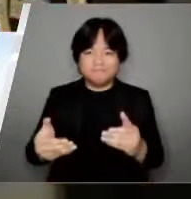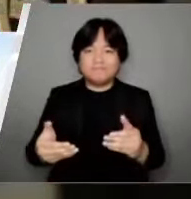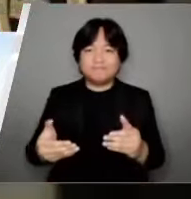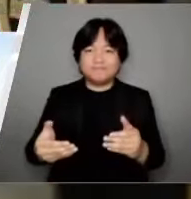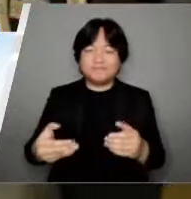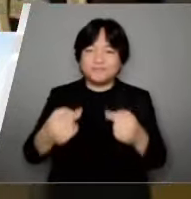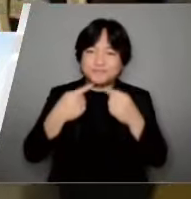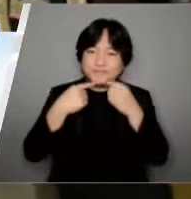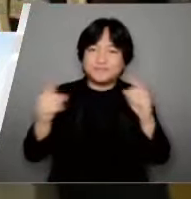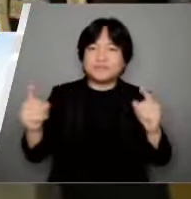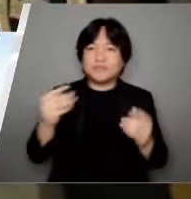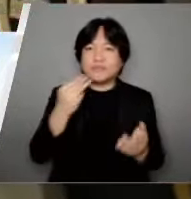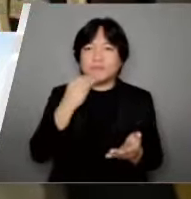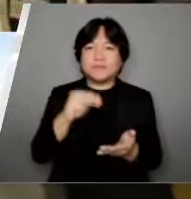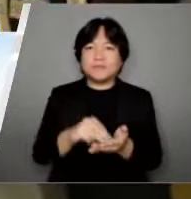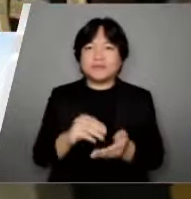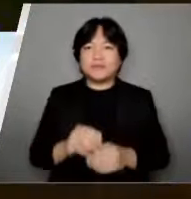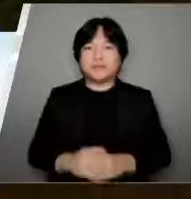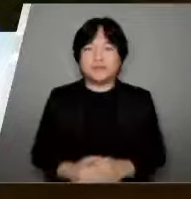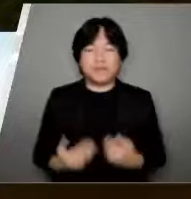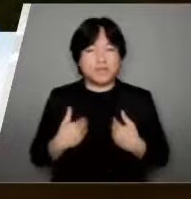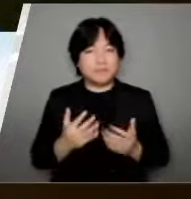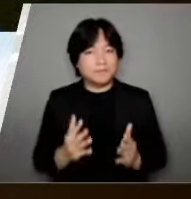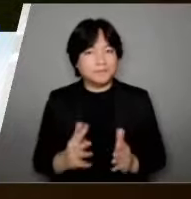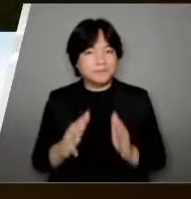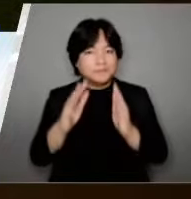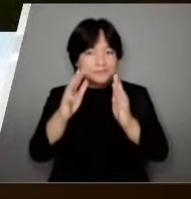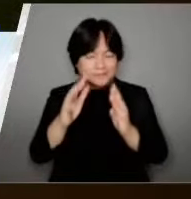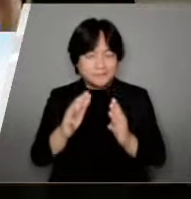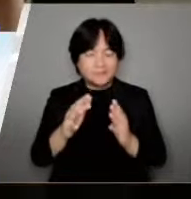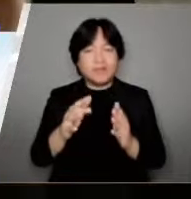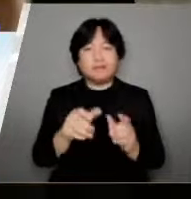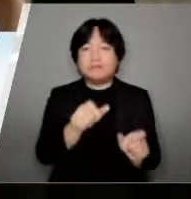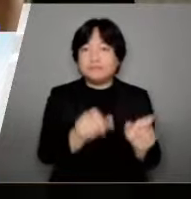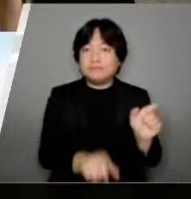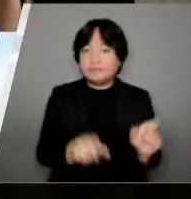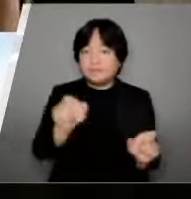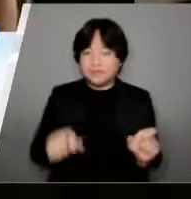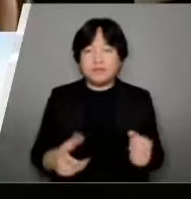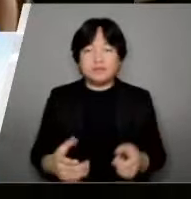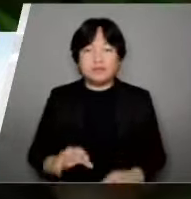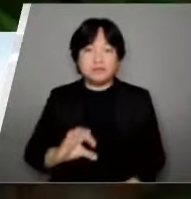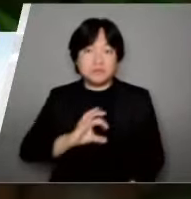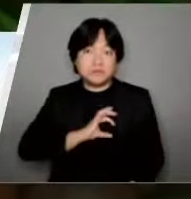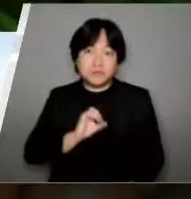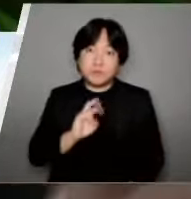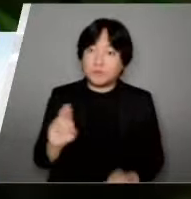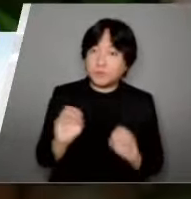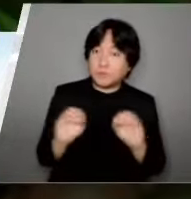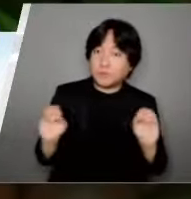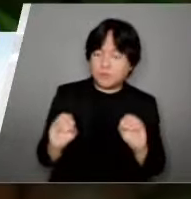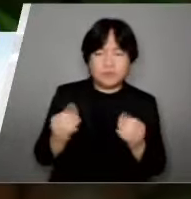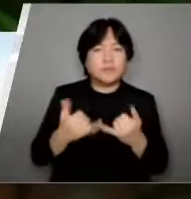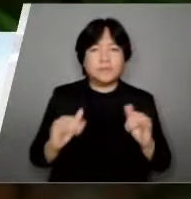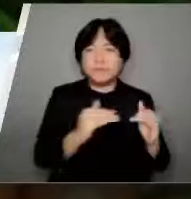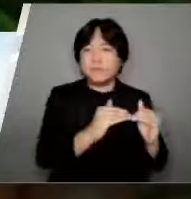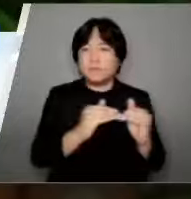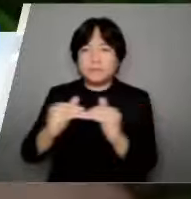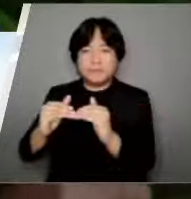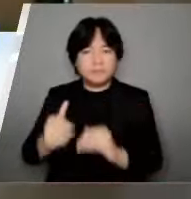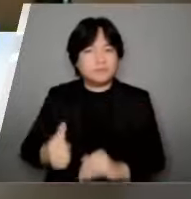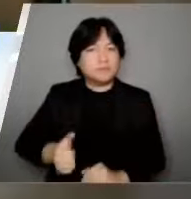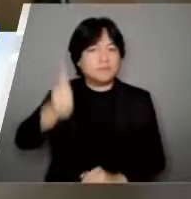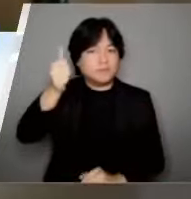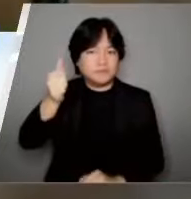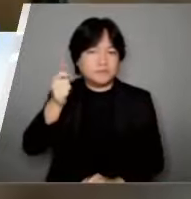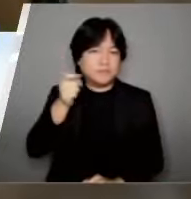ng presidential citation at bawat isa may medalya man o wala, pare-pareho ng premyo. Lahat naman ng atleta natin, bigyan na